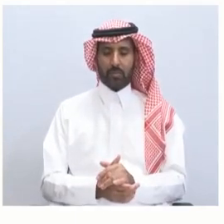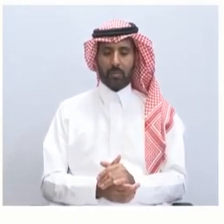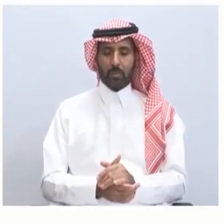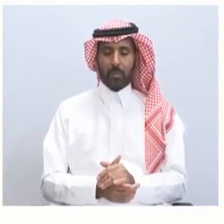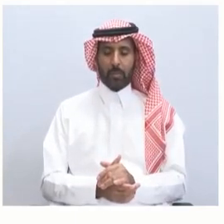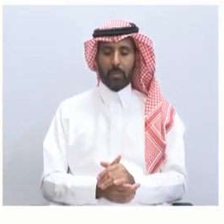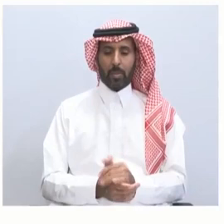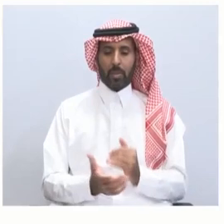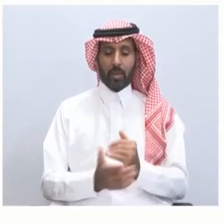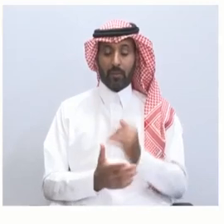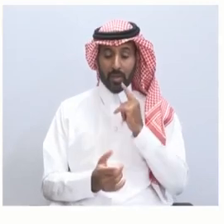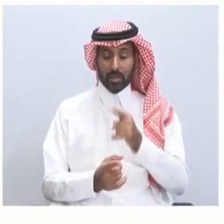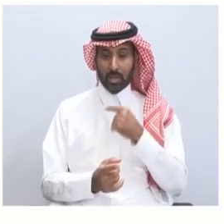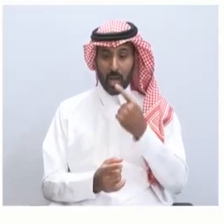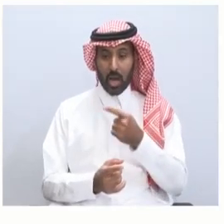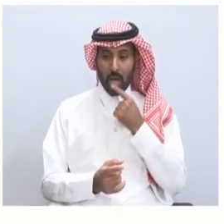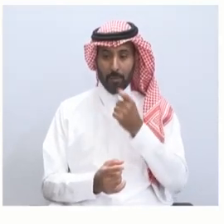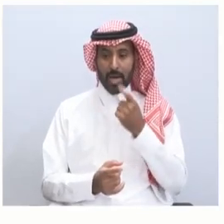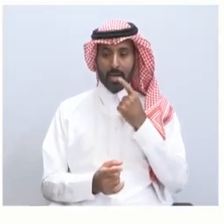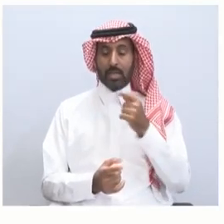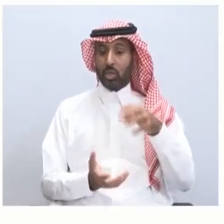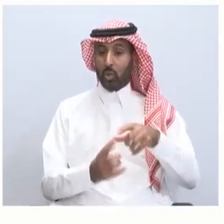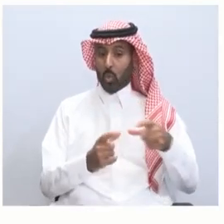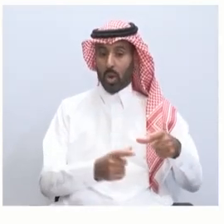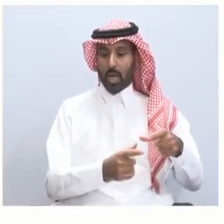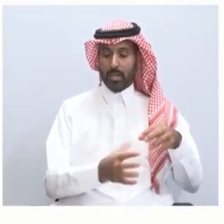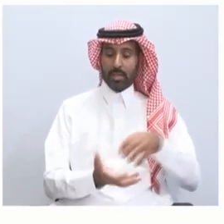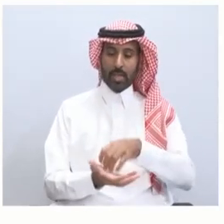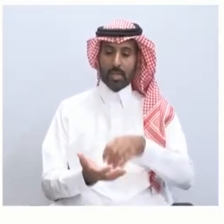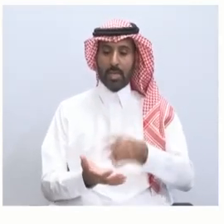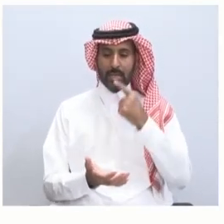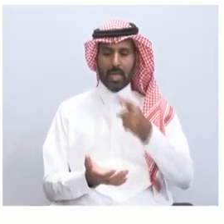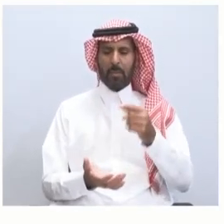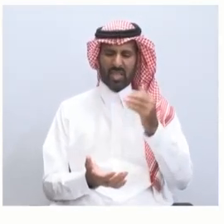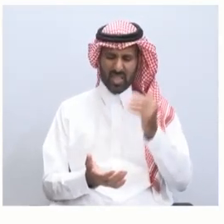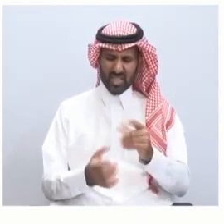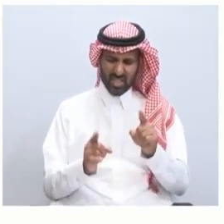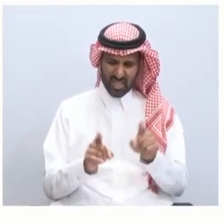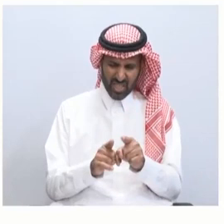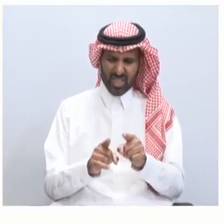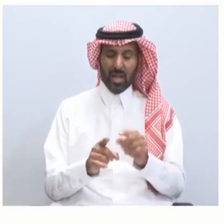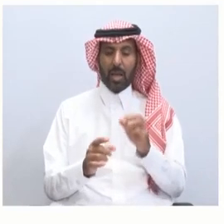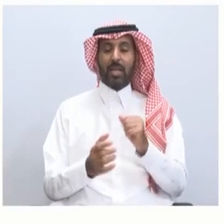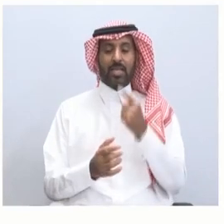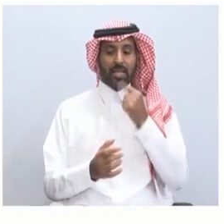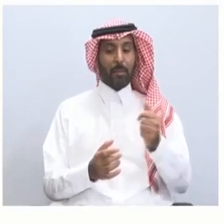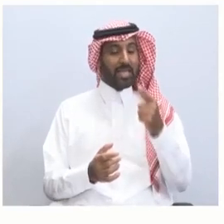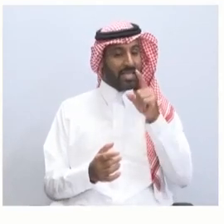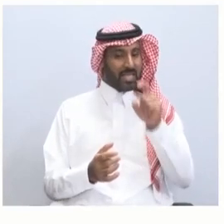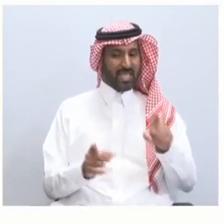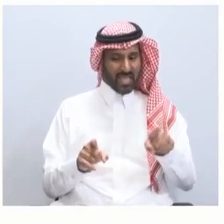جدا فحينما نتحدث عن اعمار الدول هذا زمن قصير جدا سبع